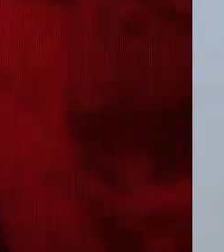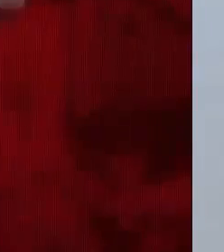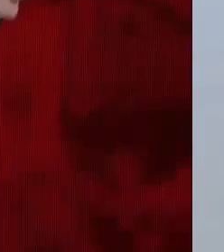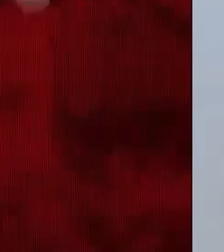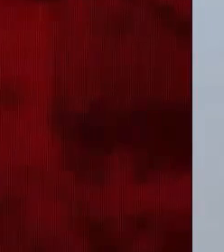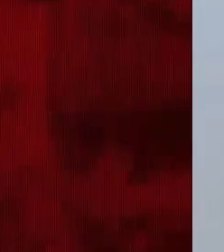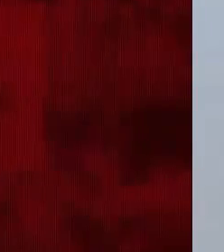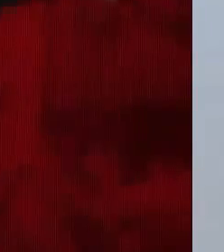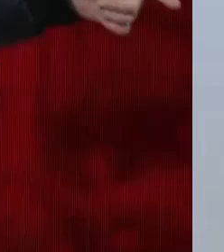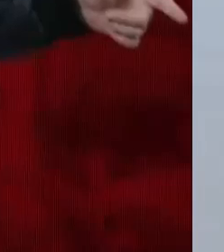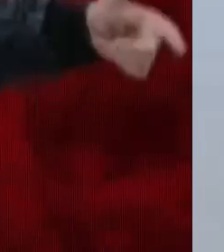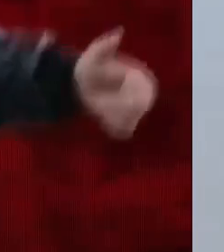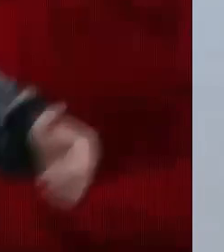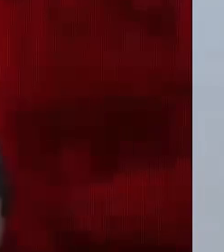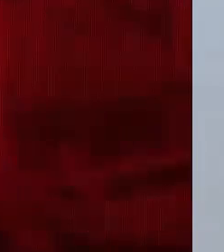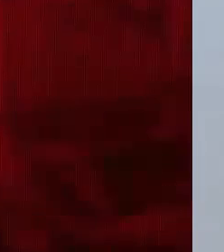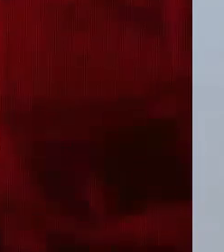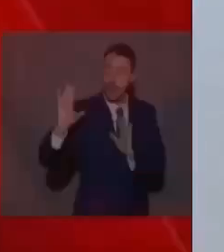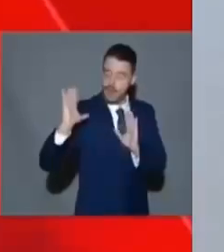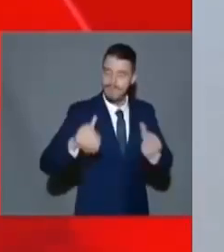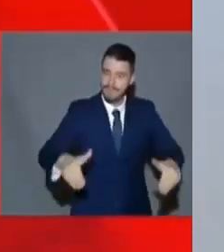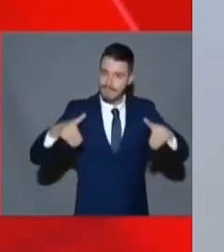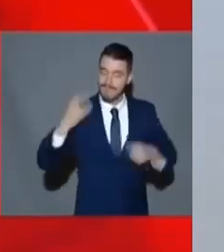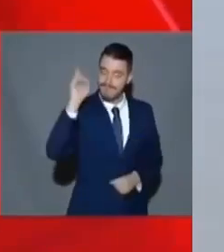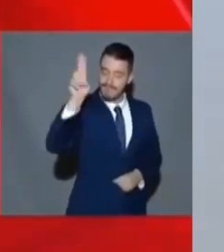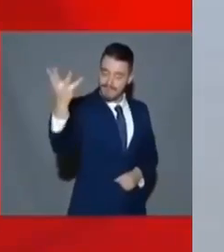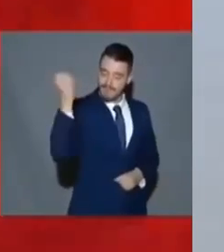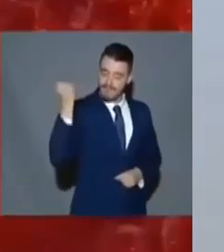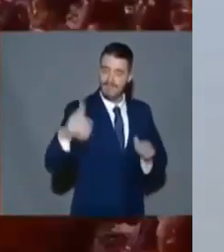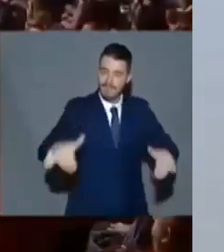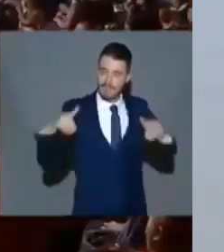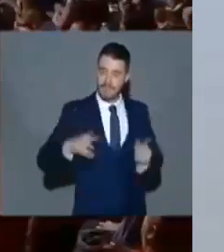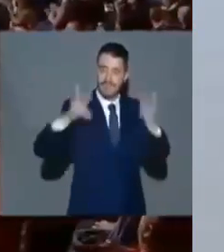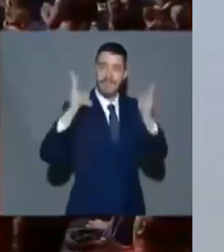βάλει υποψηφιότητα από όπως φαίνεται ο κύριος Τσίπρας, πού θα πάει αυτός ο κόσμος, ποιον θα ψηφίσει?